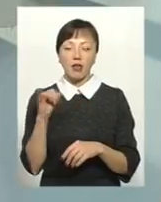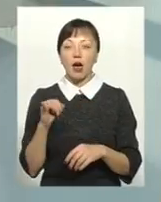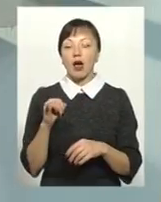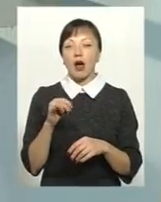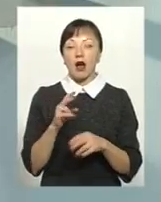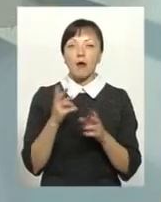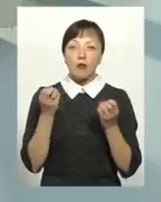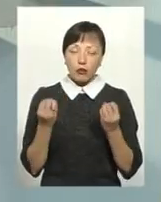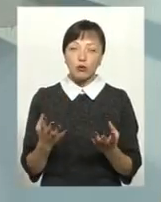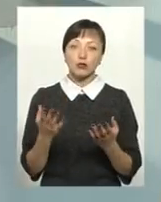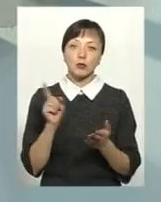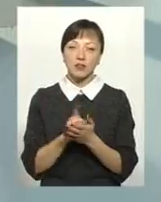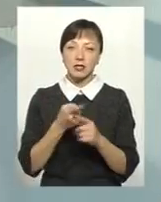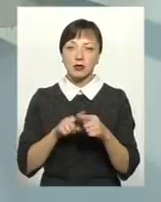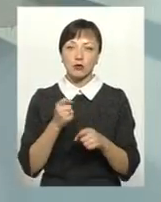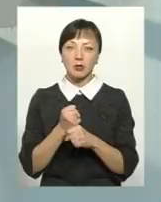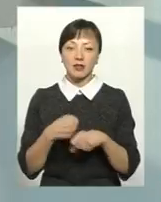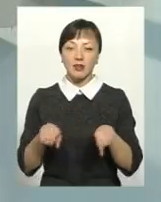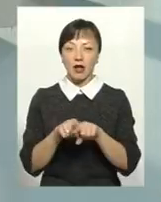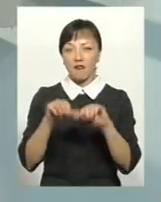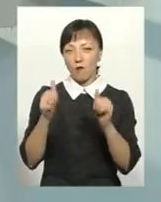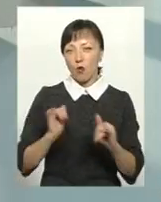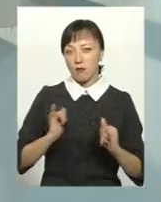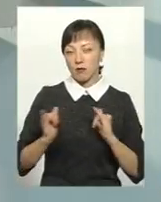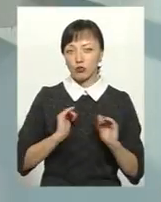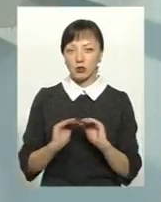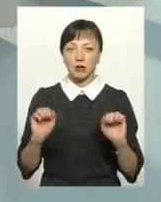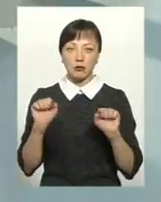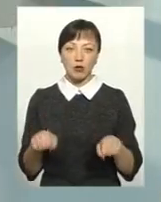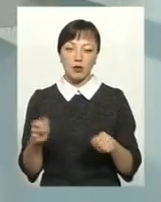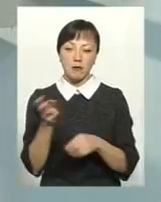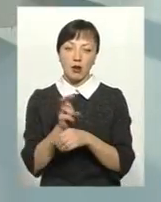Просто повинна це зробити в такій лояльній формі, щоб діти могли